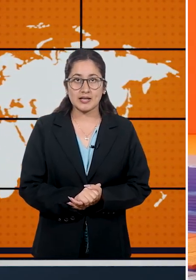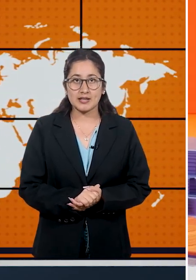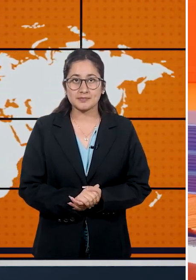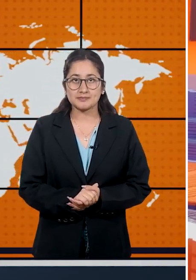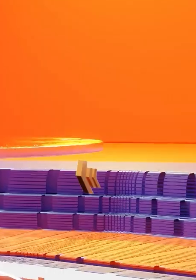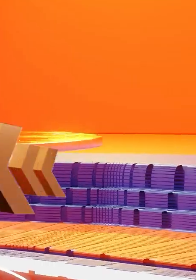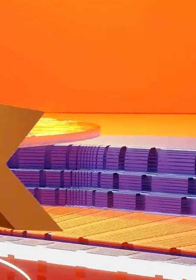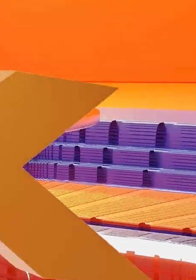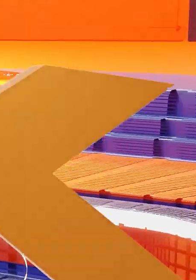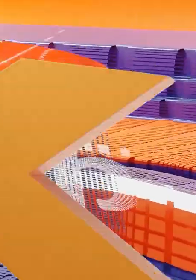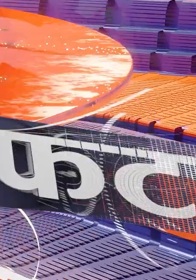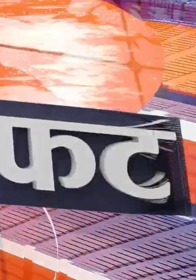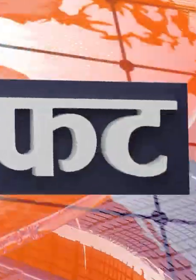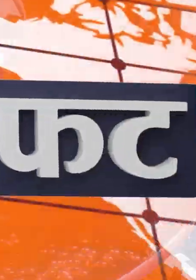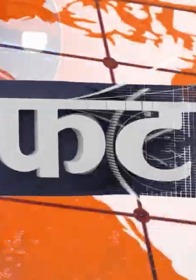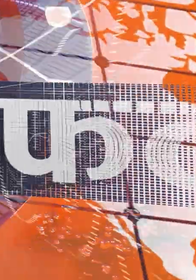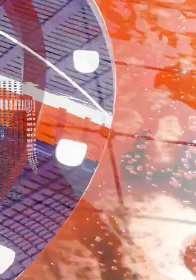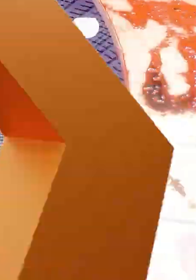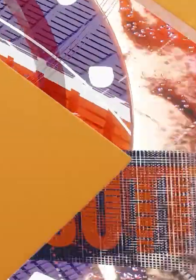सर्वोच्चतर्फ जानकारी।